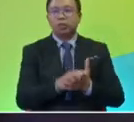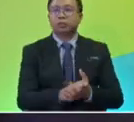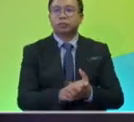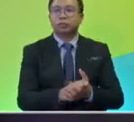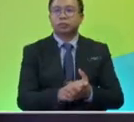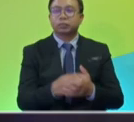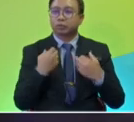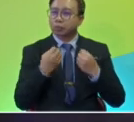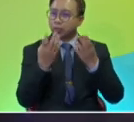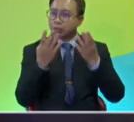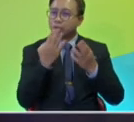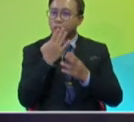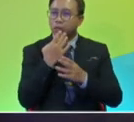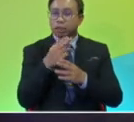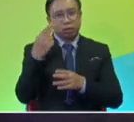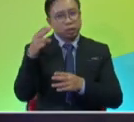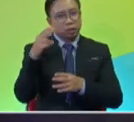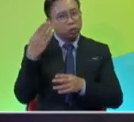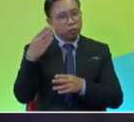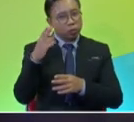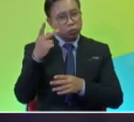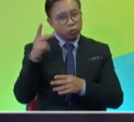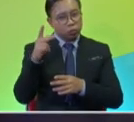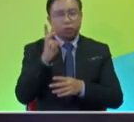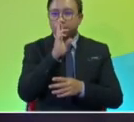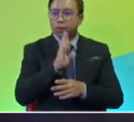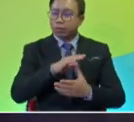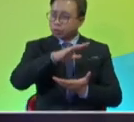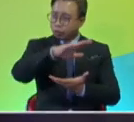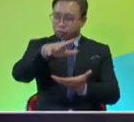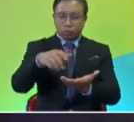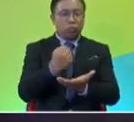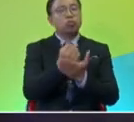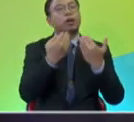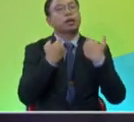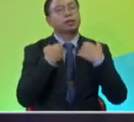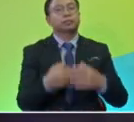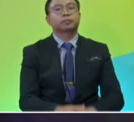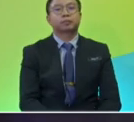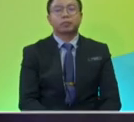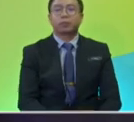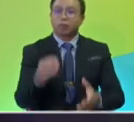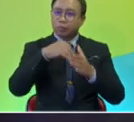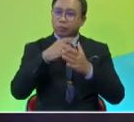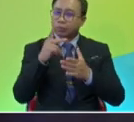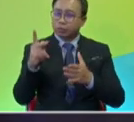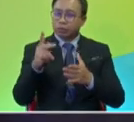pelbagai warna warna hijau biru kuning merah semua ada Jadi kita masukkan